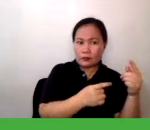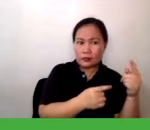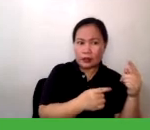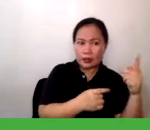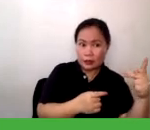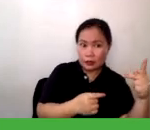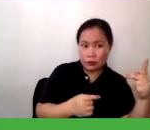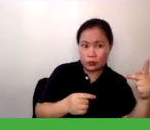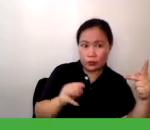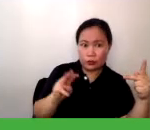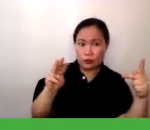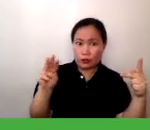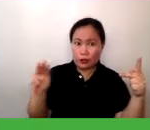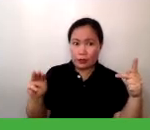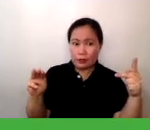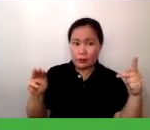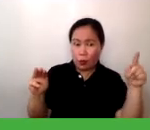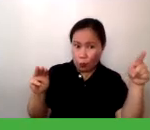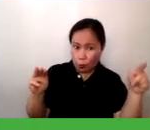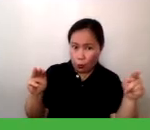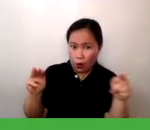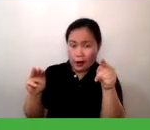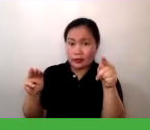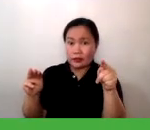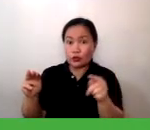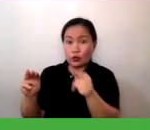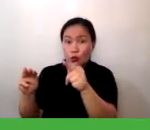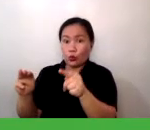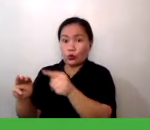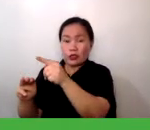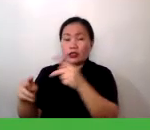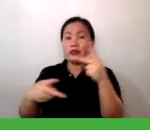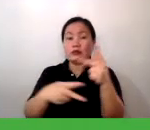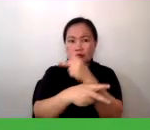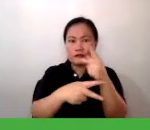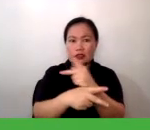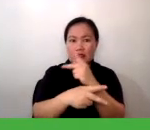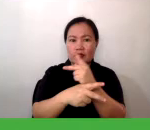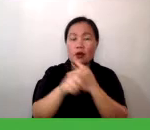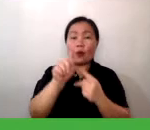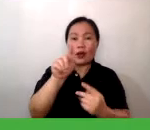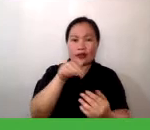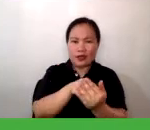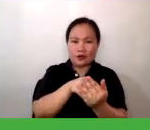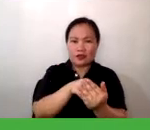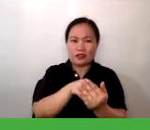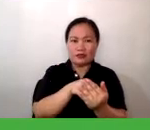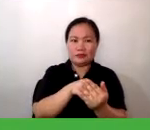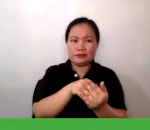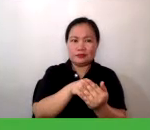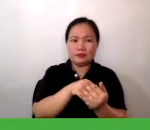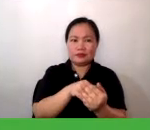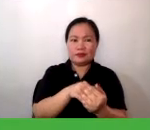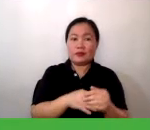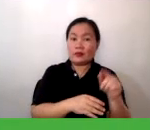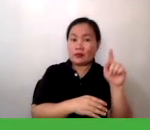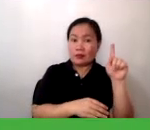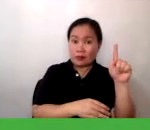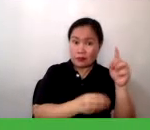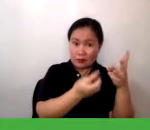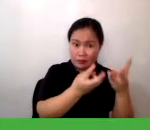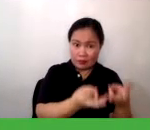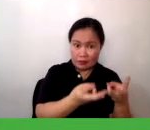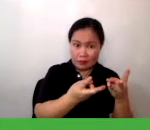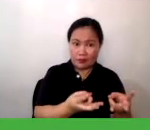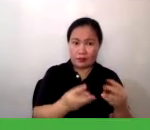natin, 1, 2, 3. So, magmumultiply tayo by tatlong zeros yan. So, 1,000. Kaya, yung 1 kilo is equivalent